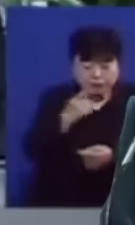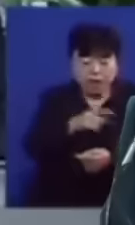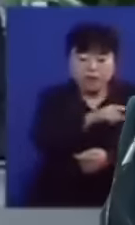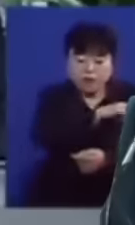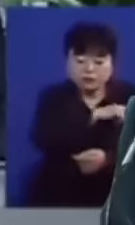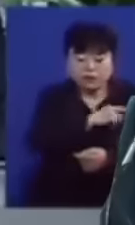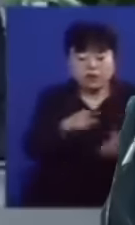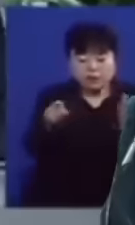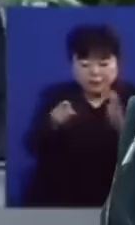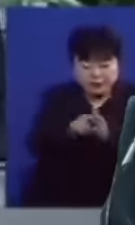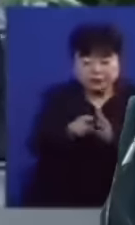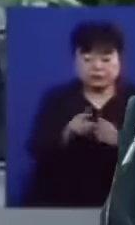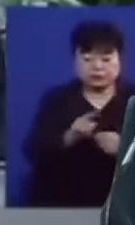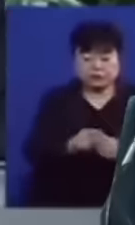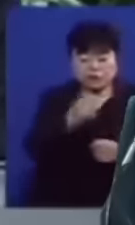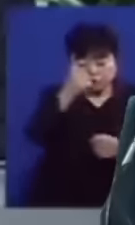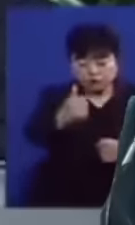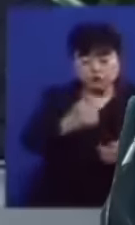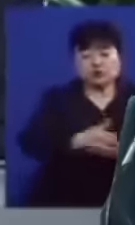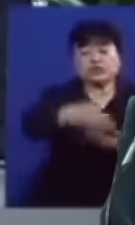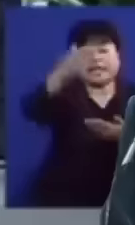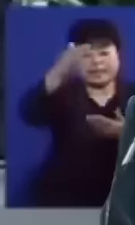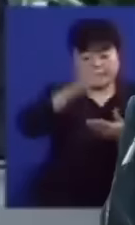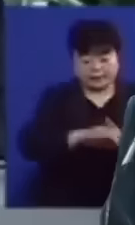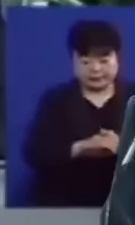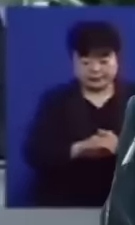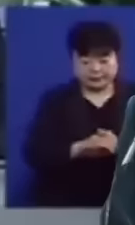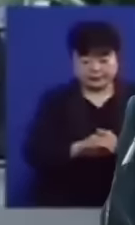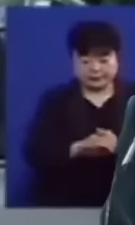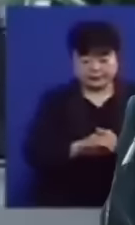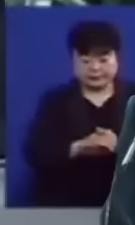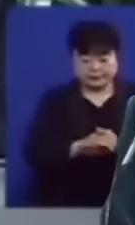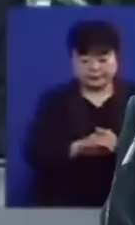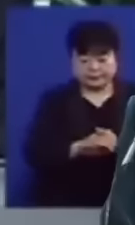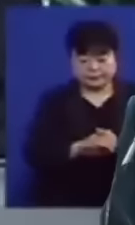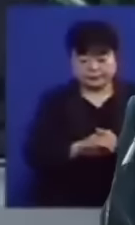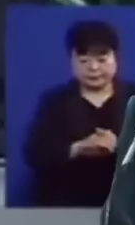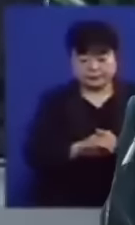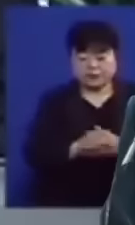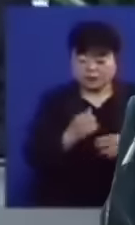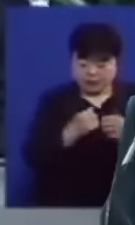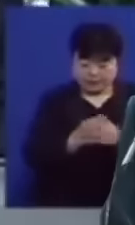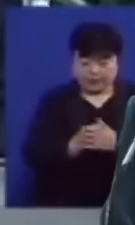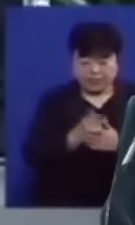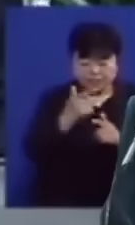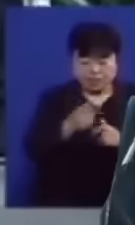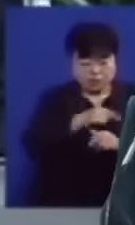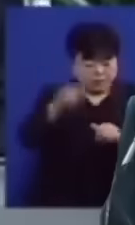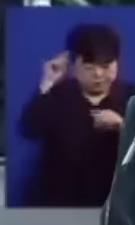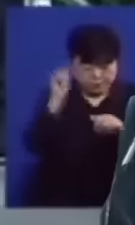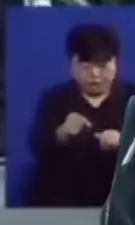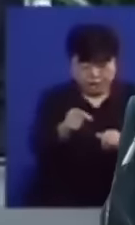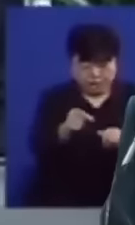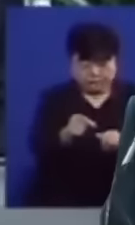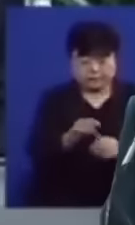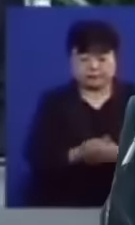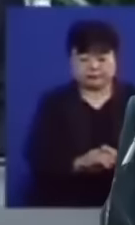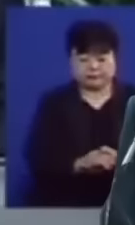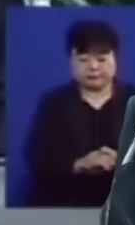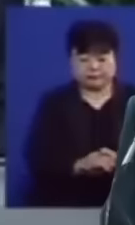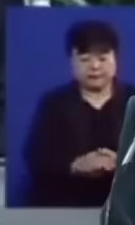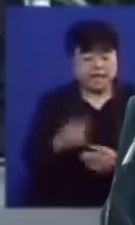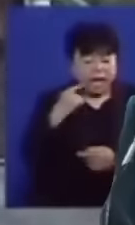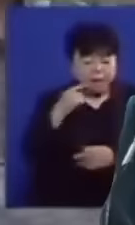먼저 우리가 신앙적으로는 주인을 쫓아내버리면 집이 없어지는 것입니다. 그러므로 나사렛 예수 그리스도 이름으로 명하노니